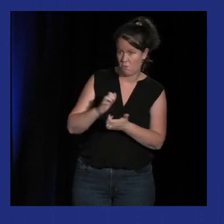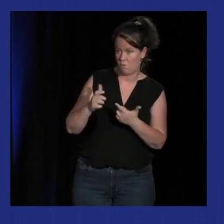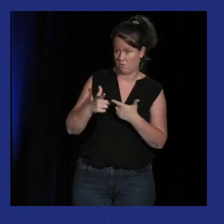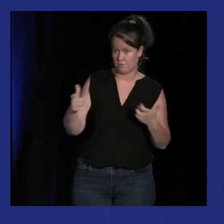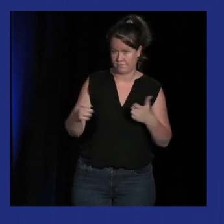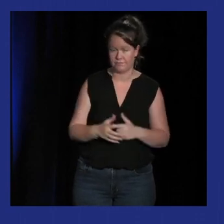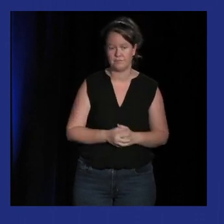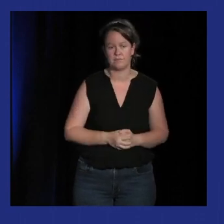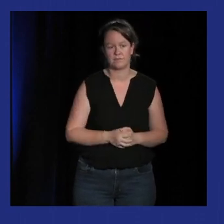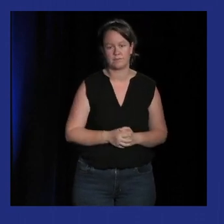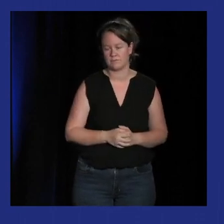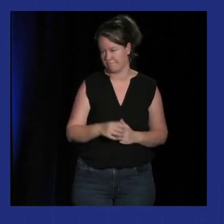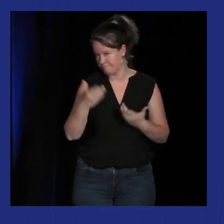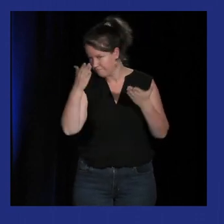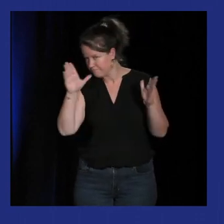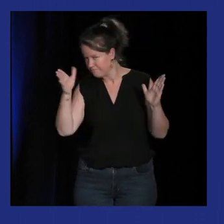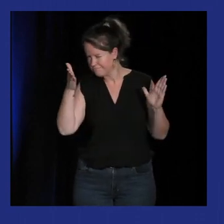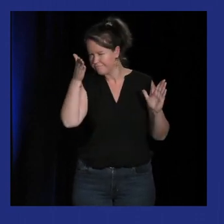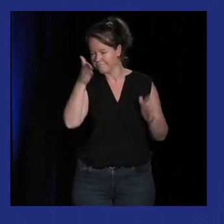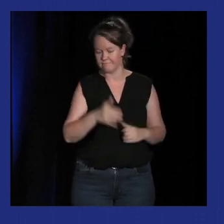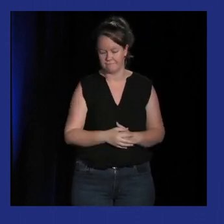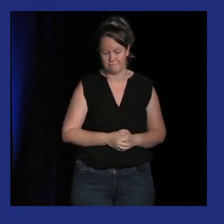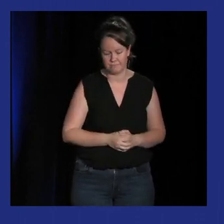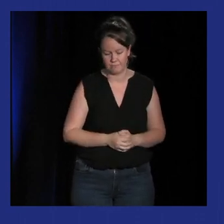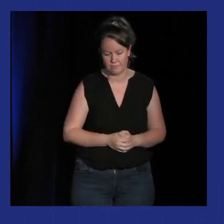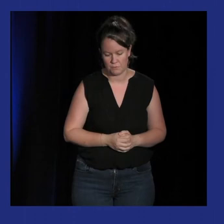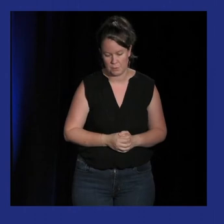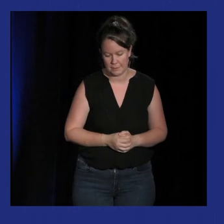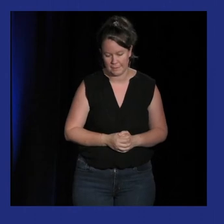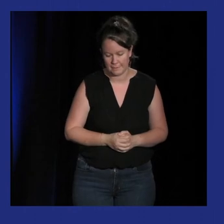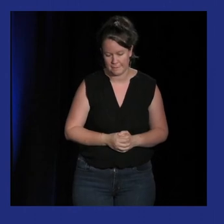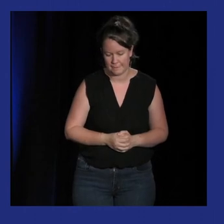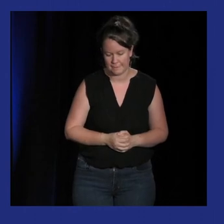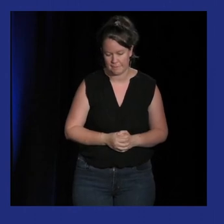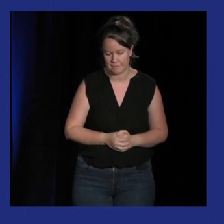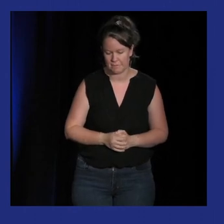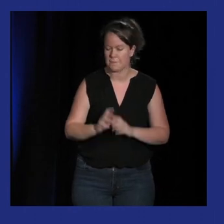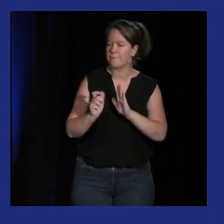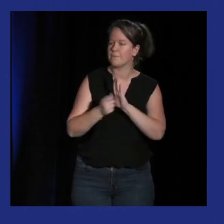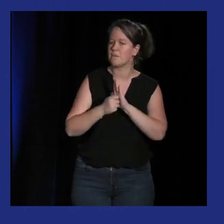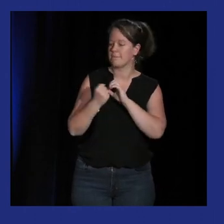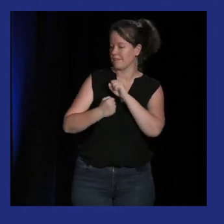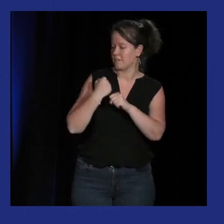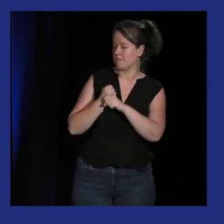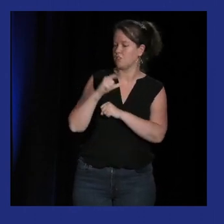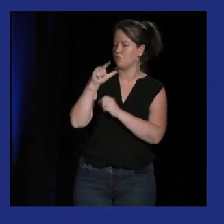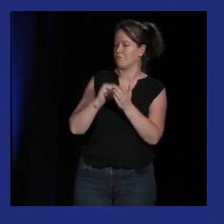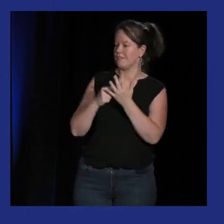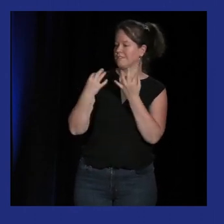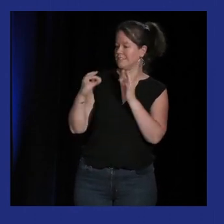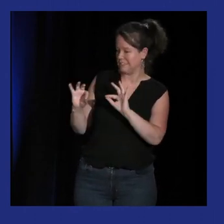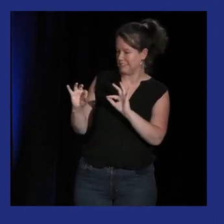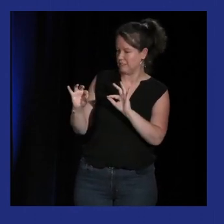vers l'avenir on a vu quand même dans les années 2010 en particulier ce marché explosé de façon